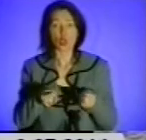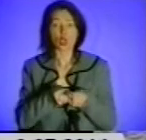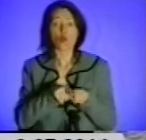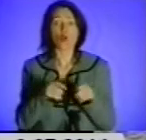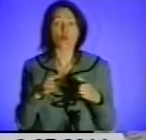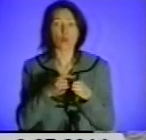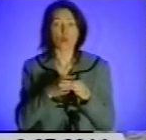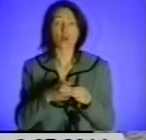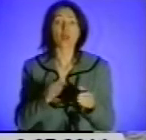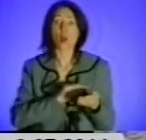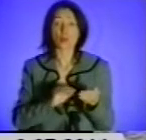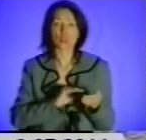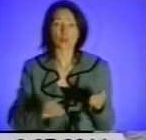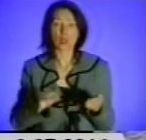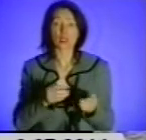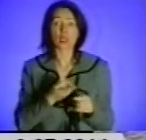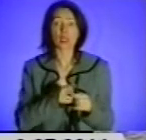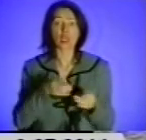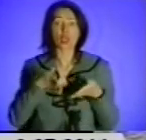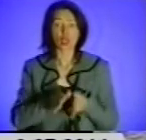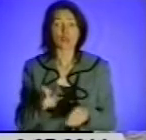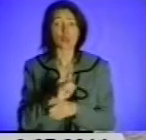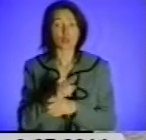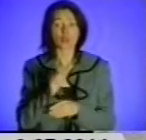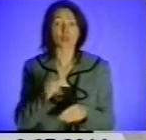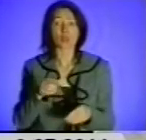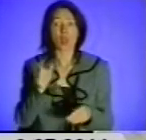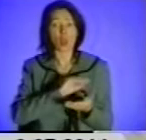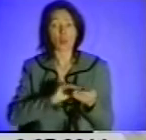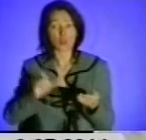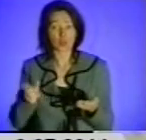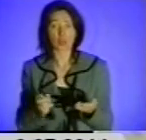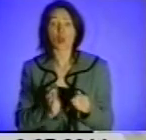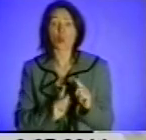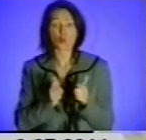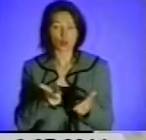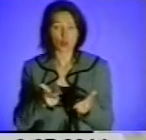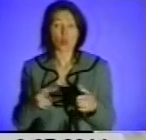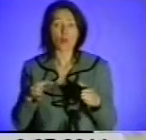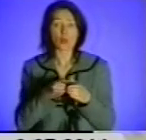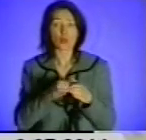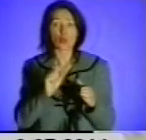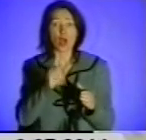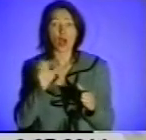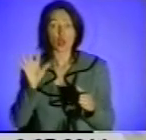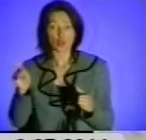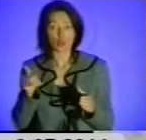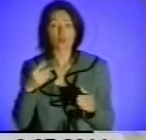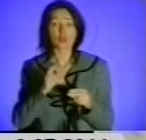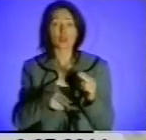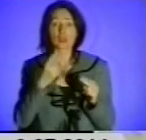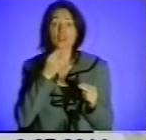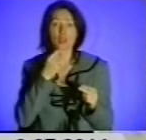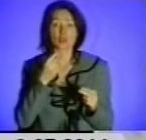з Тернопільщини. Митець пішов служити в батальйон «Азов» наприкінці червня. У Фейсбуці на його сторінці можна прочитати його новели «Враження про